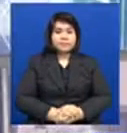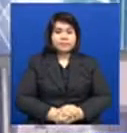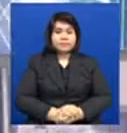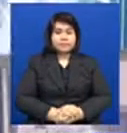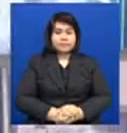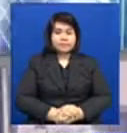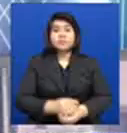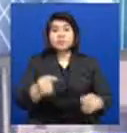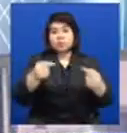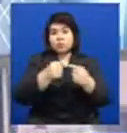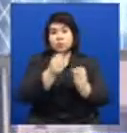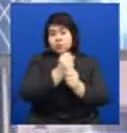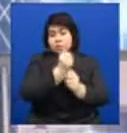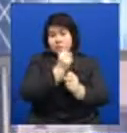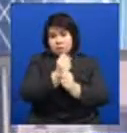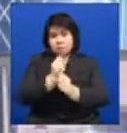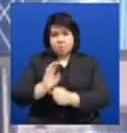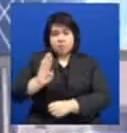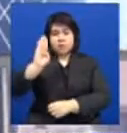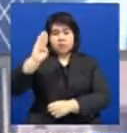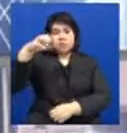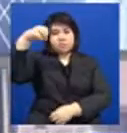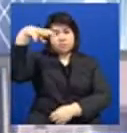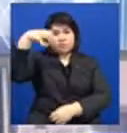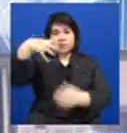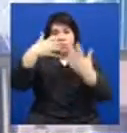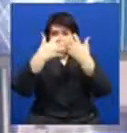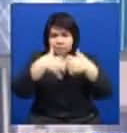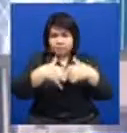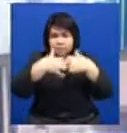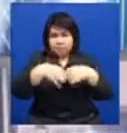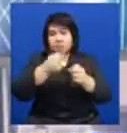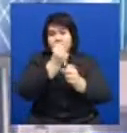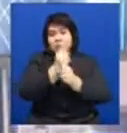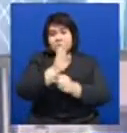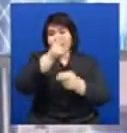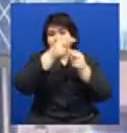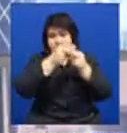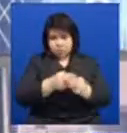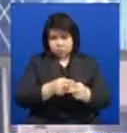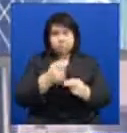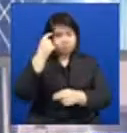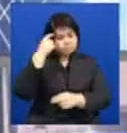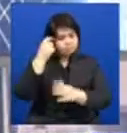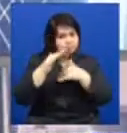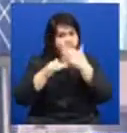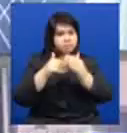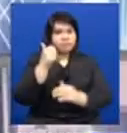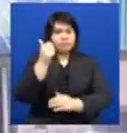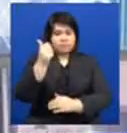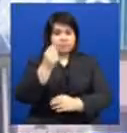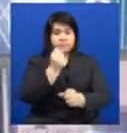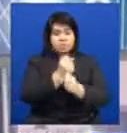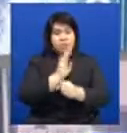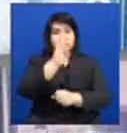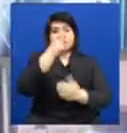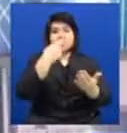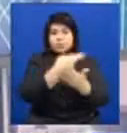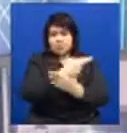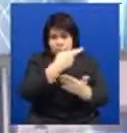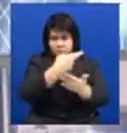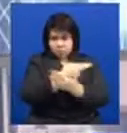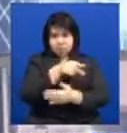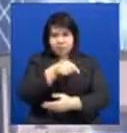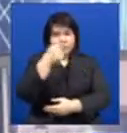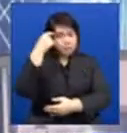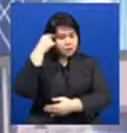ส่วนการดำเนินงานของบริษัทผลิตไฟฟ้าเอกชนนะคะมีแนวโน้มไปในทิศทางที่ดีค่ะทำให้บริษัทผลิตไฟฟ้าราชบุรีโฮลดิ้งเตรียม